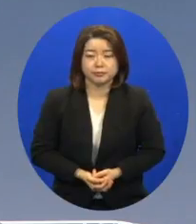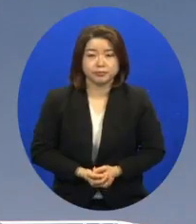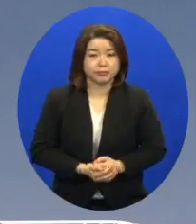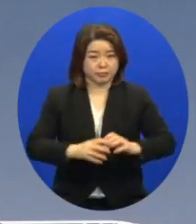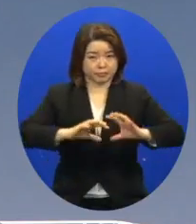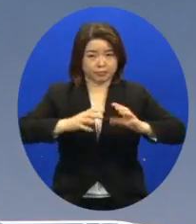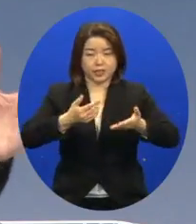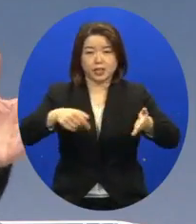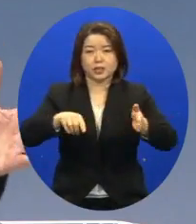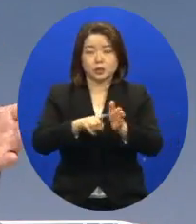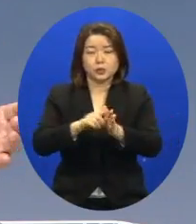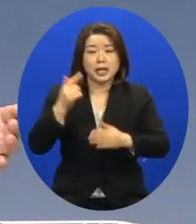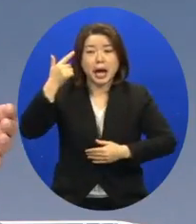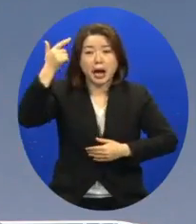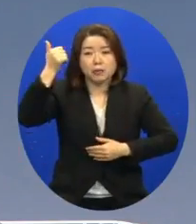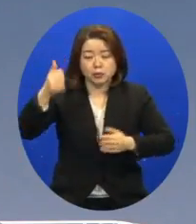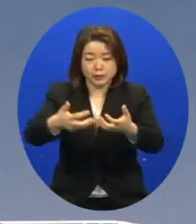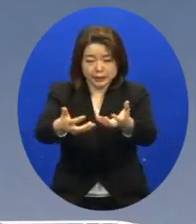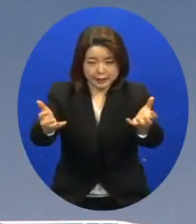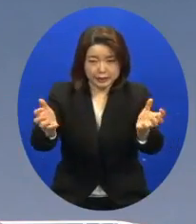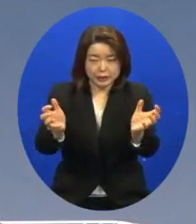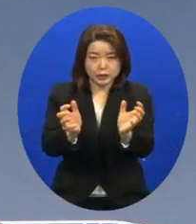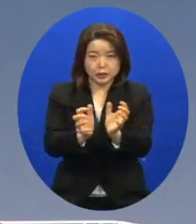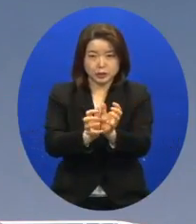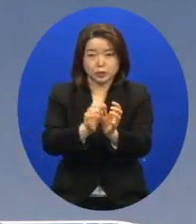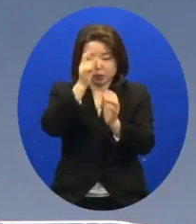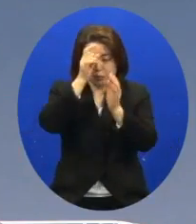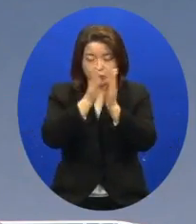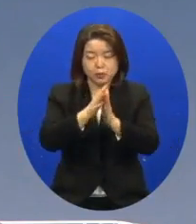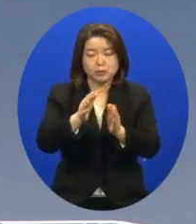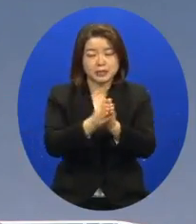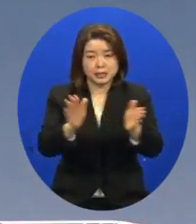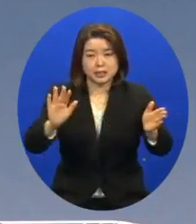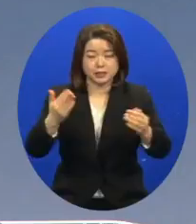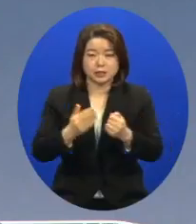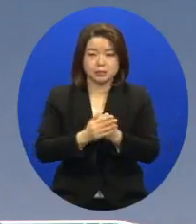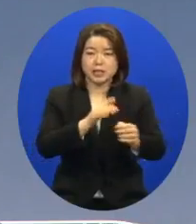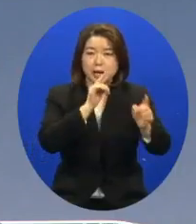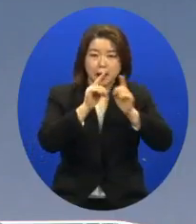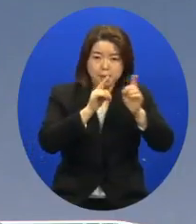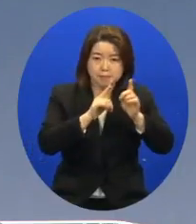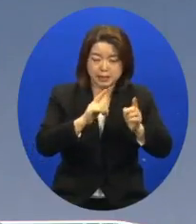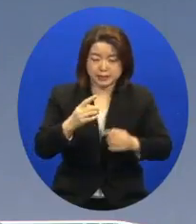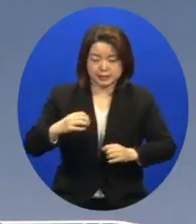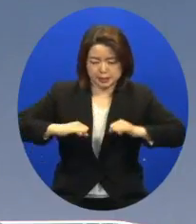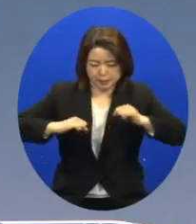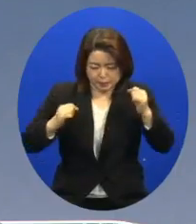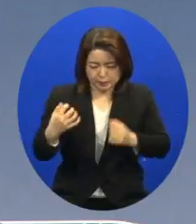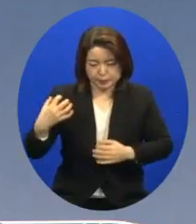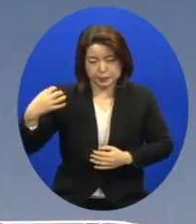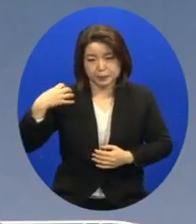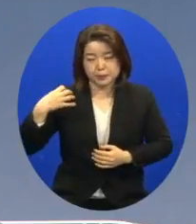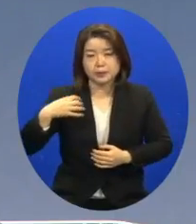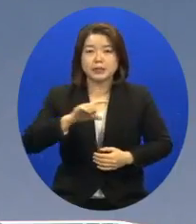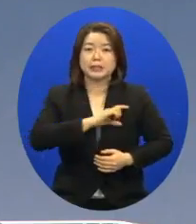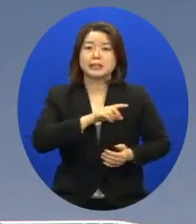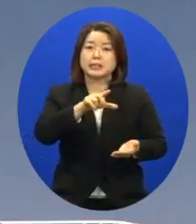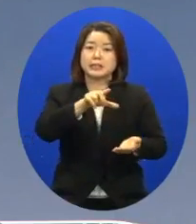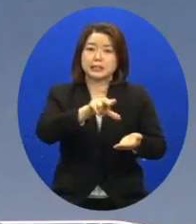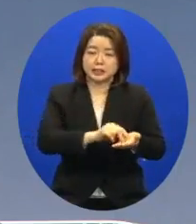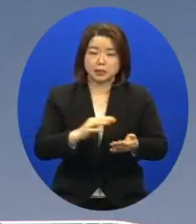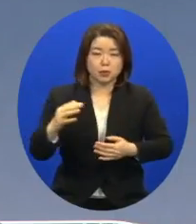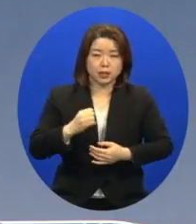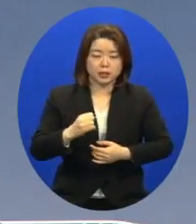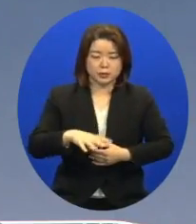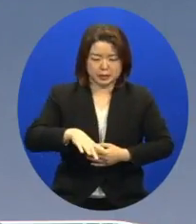나를 위한 목회자 기도 모임이 시작이 됐습니다 말씀과 순명 이라는 제목으로 첫 기도회